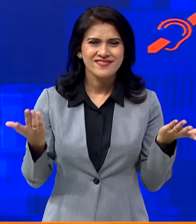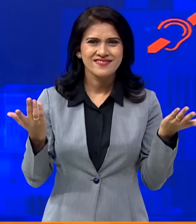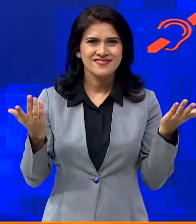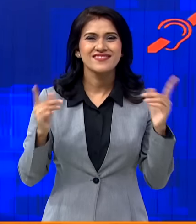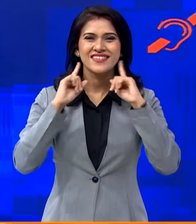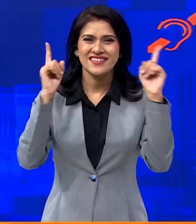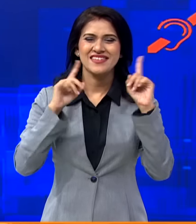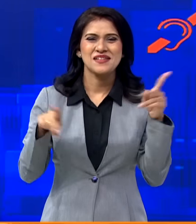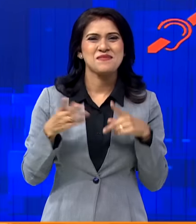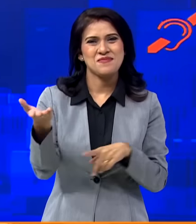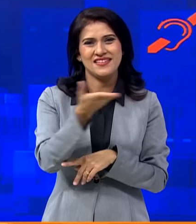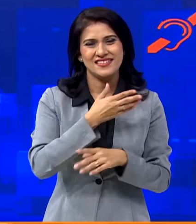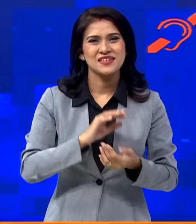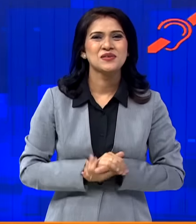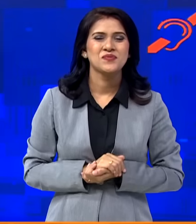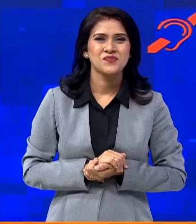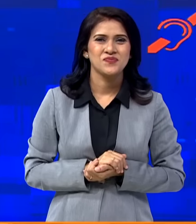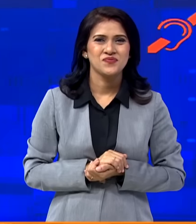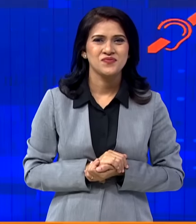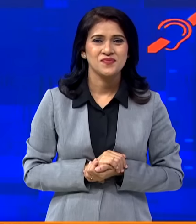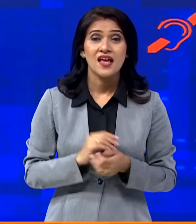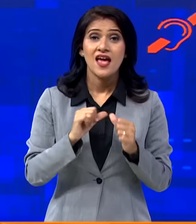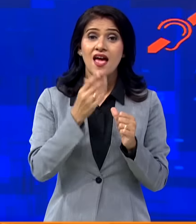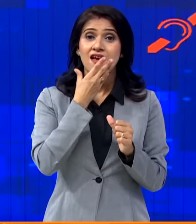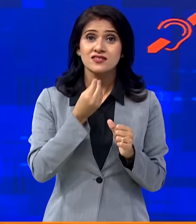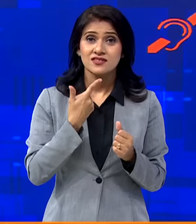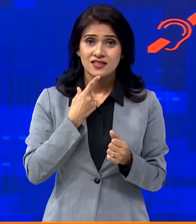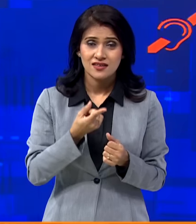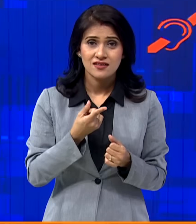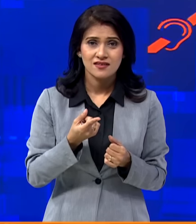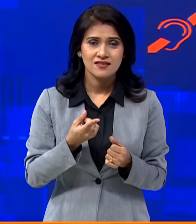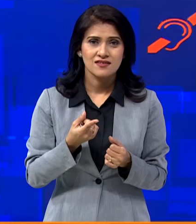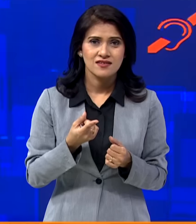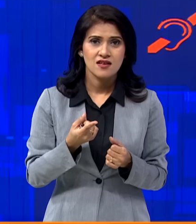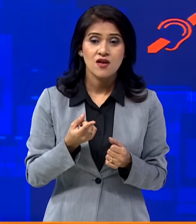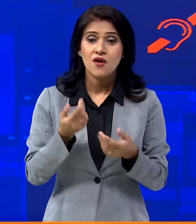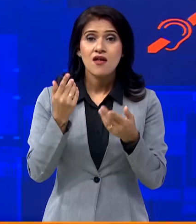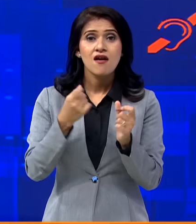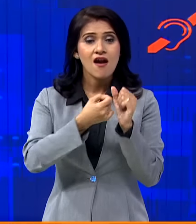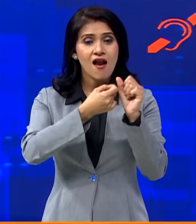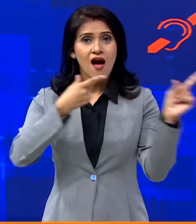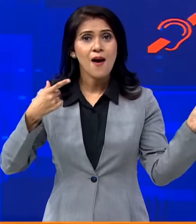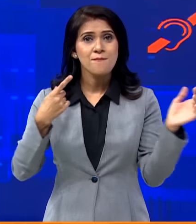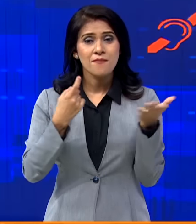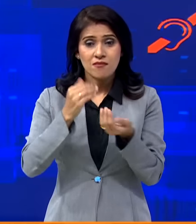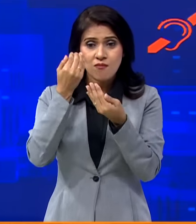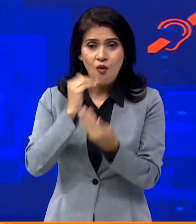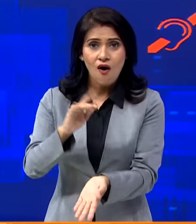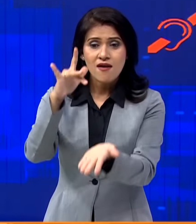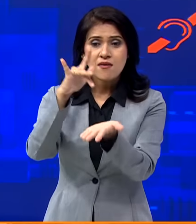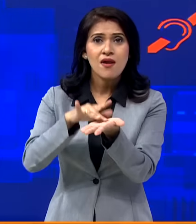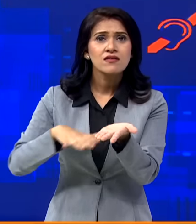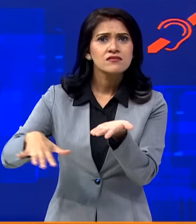के और रजत जी भगवान राम की जन्मभूमि के मंदिर के प्राण प्रतिष्ठा का